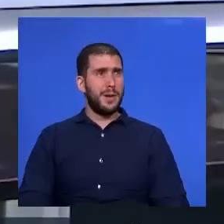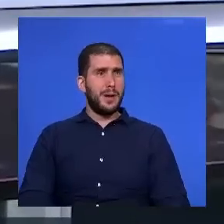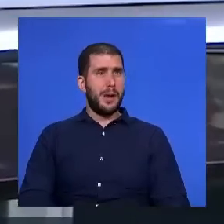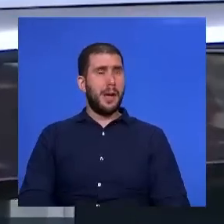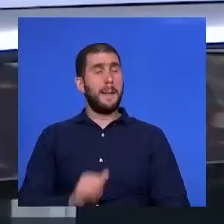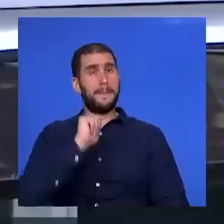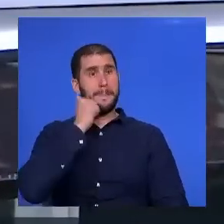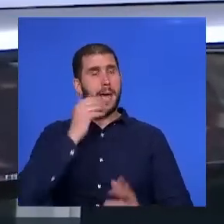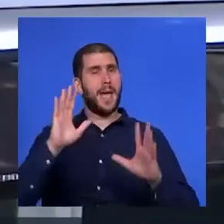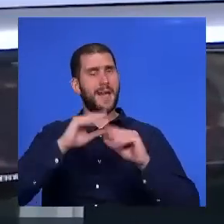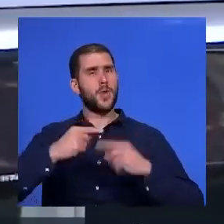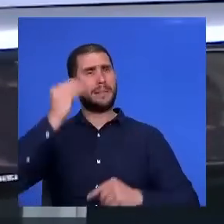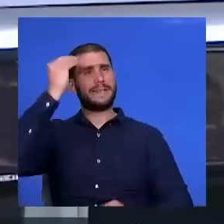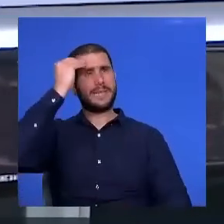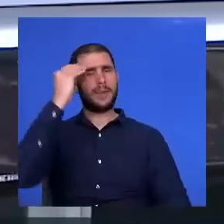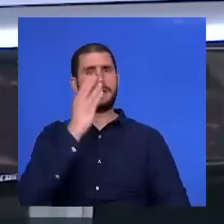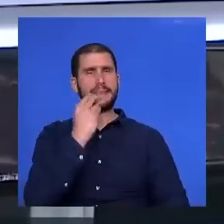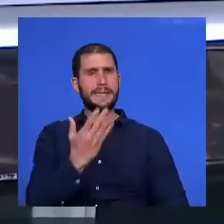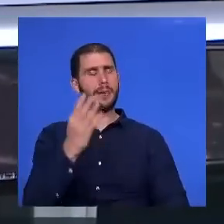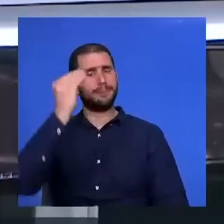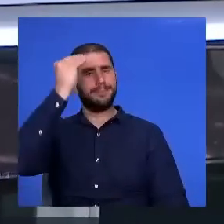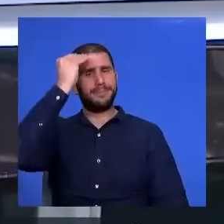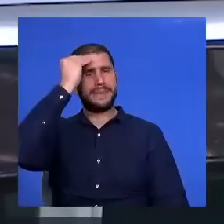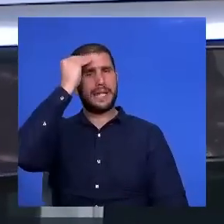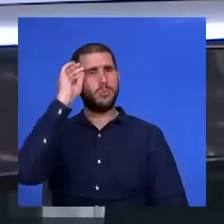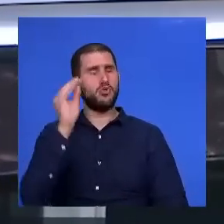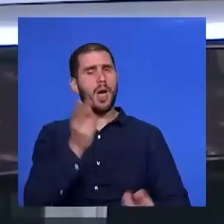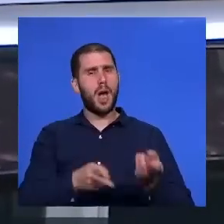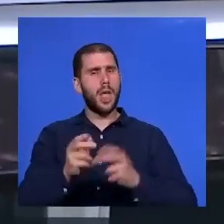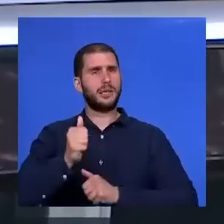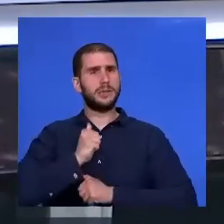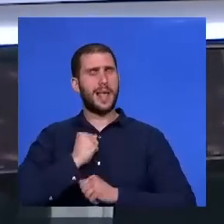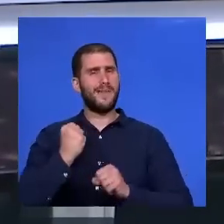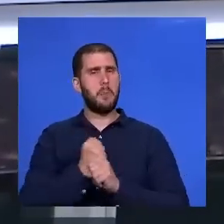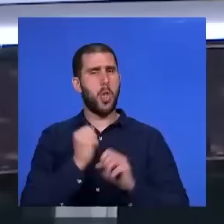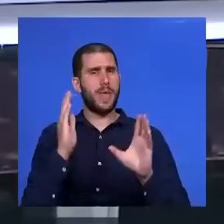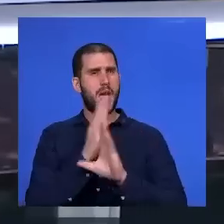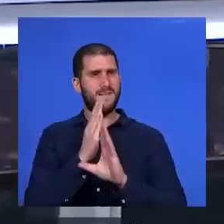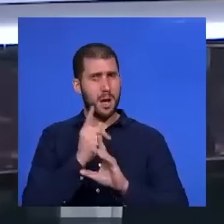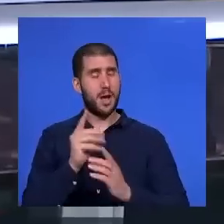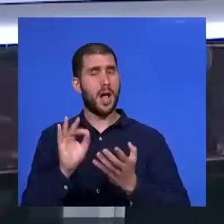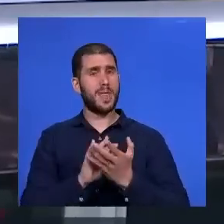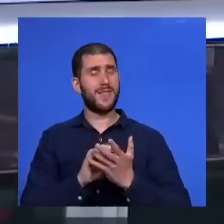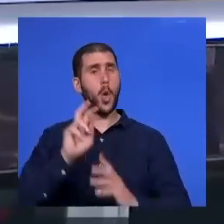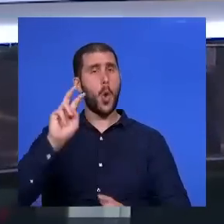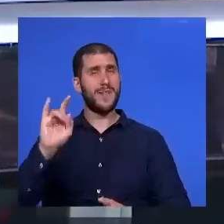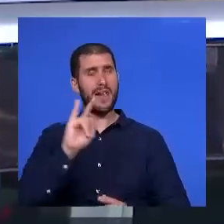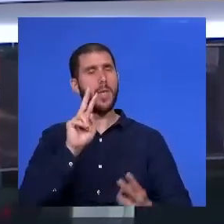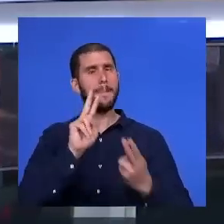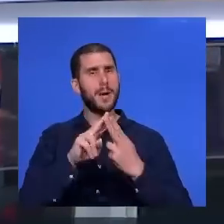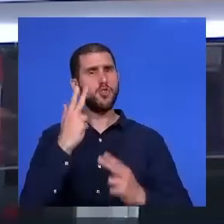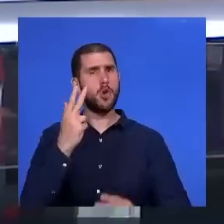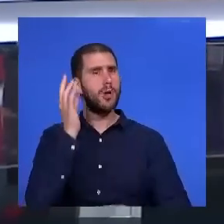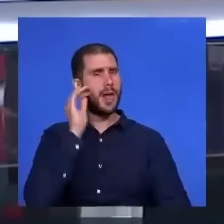מחר ערב יום הזיכרון מדינת ישראל תתייחד עם זכרם של חללי צה"ל ופעולות האיבה. כתבנו עופר חלפון פגש שלוש